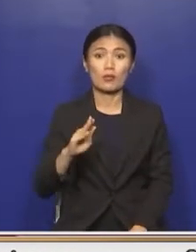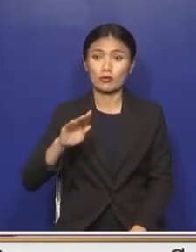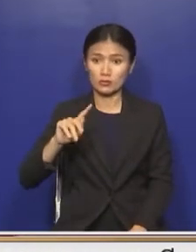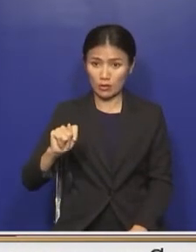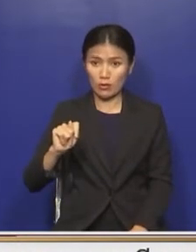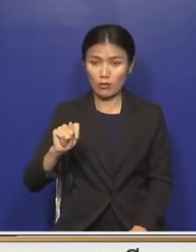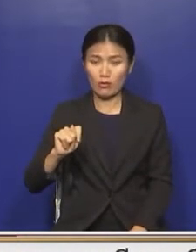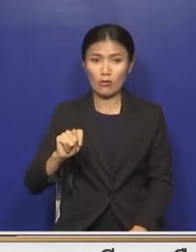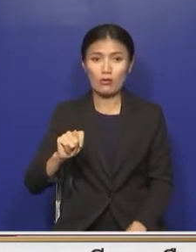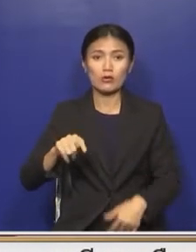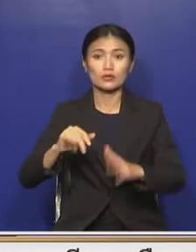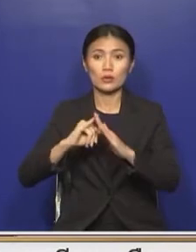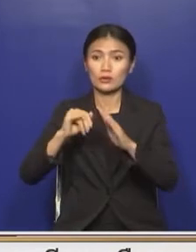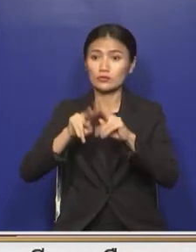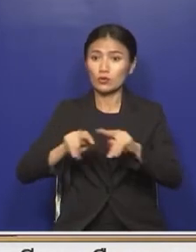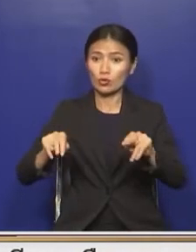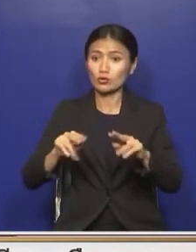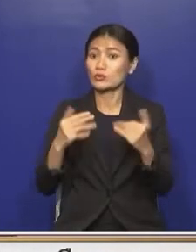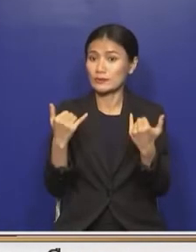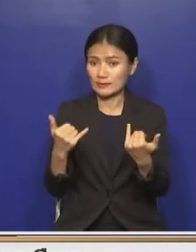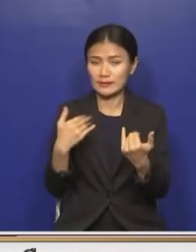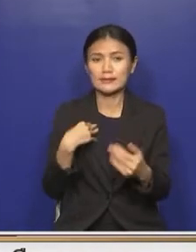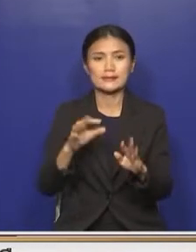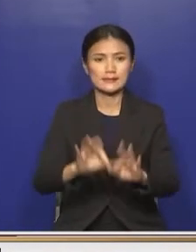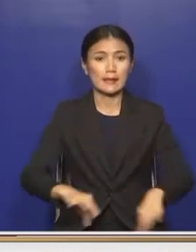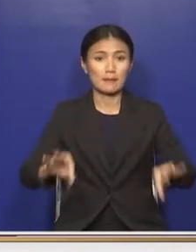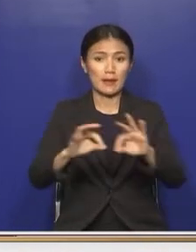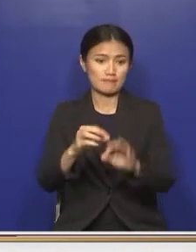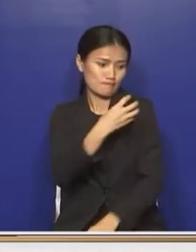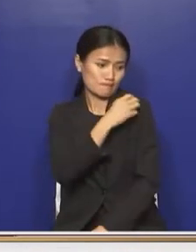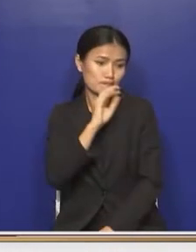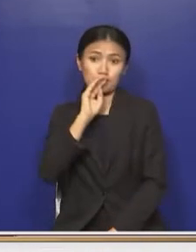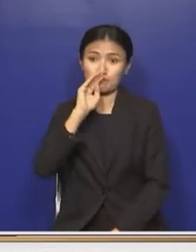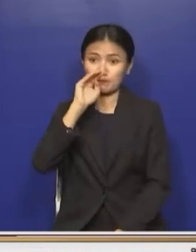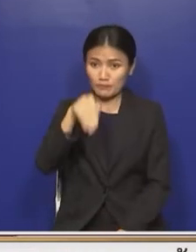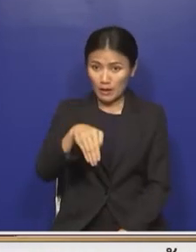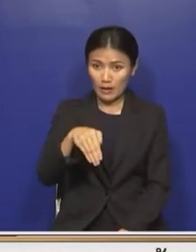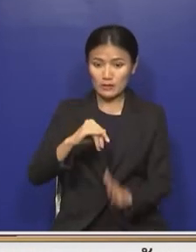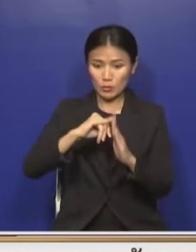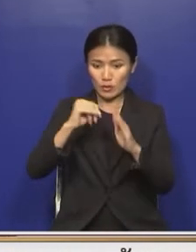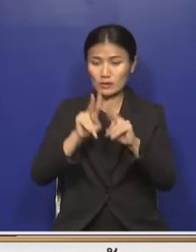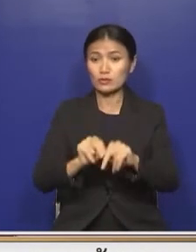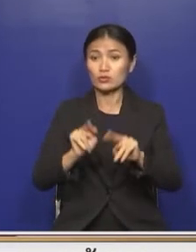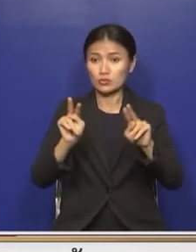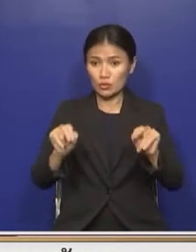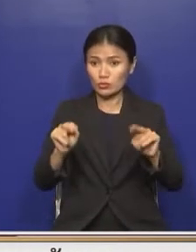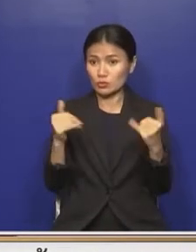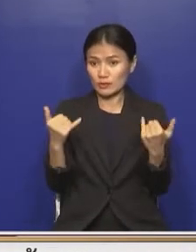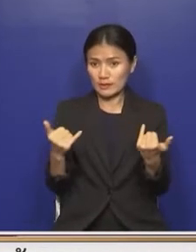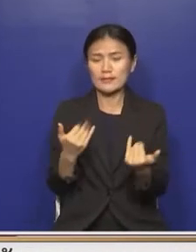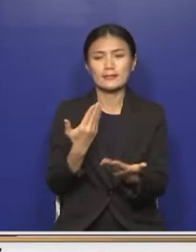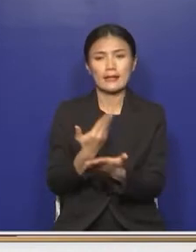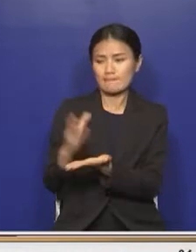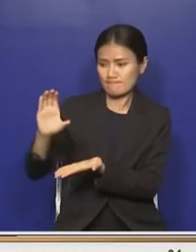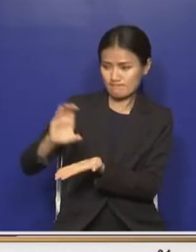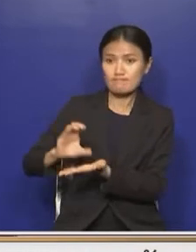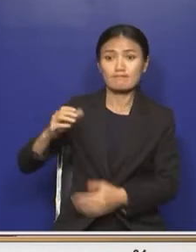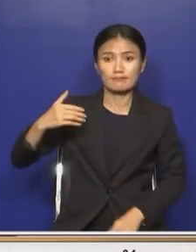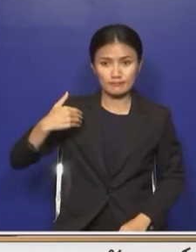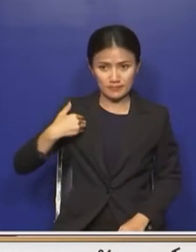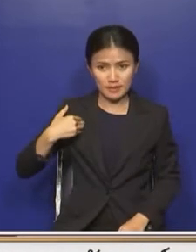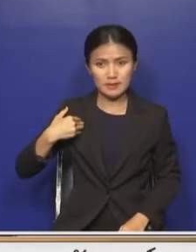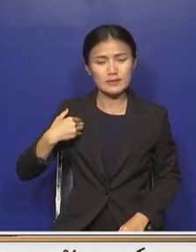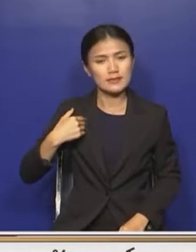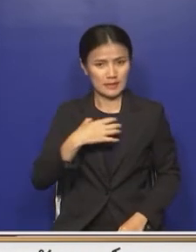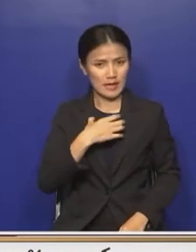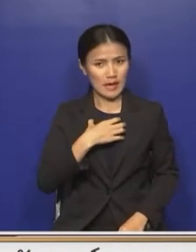เฉพาะเทศบาลนครนนทบุรีที่มีความพร้อมมีงบประมาณประสงค์ที่จะให้กระทรวงสาธารณสุขจัด